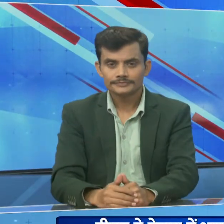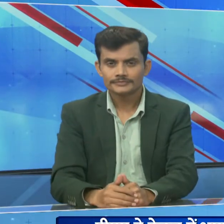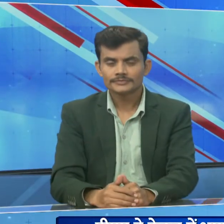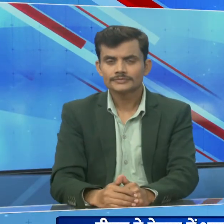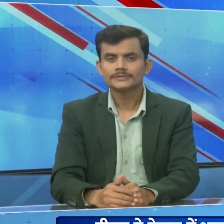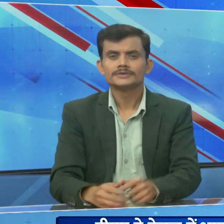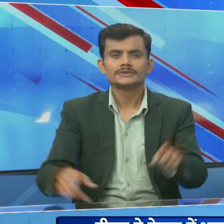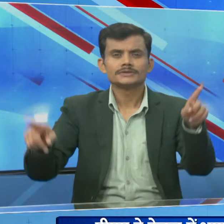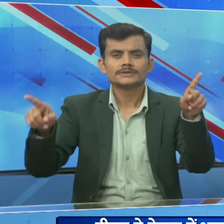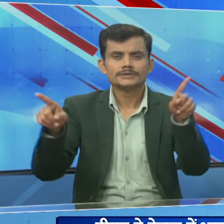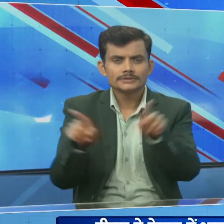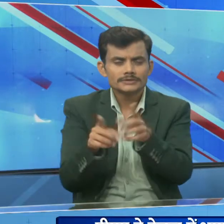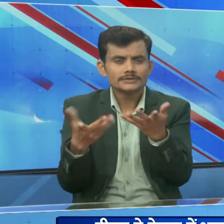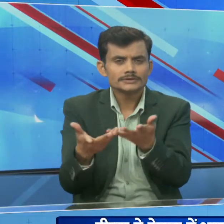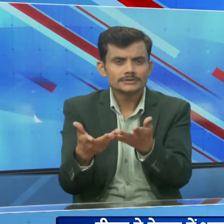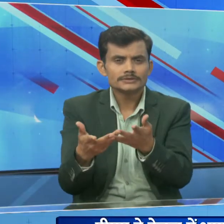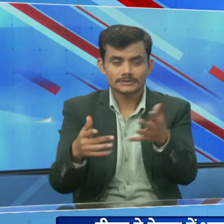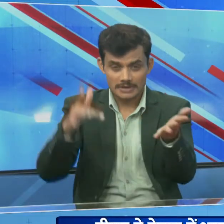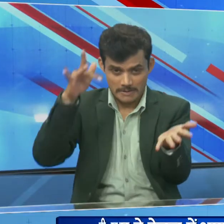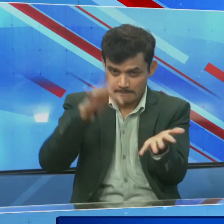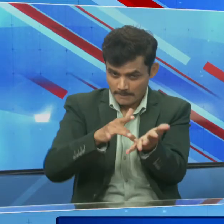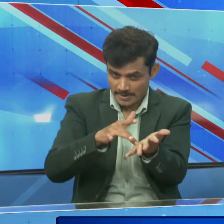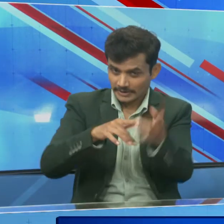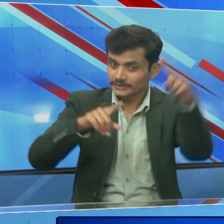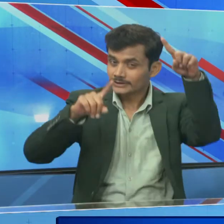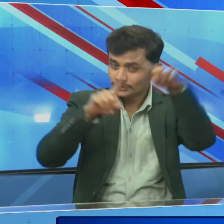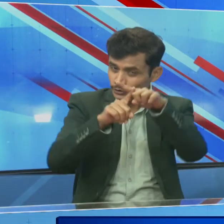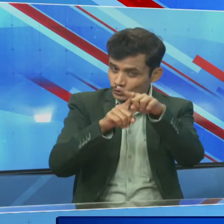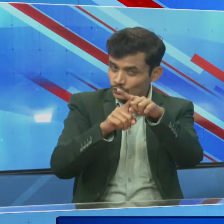जैसे अकेले त्रिशूर में ही